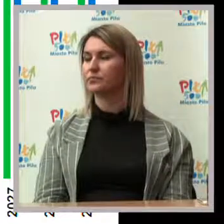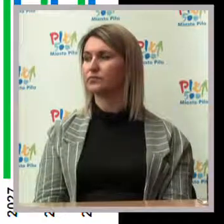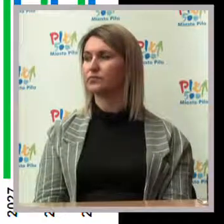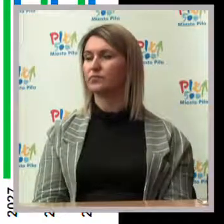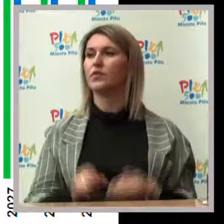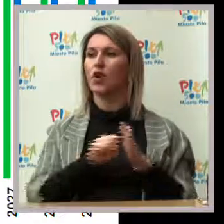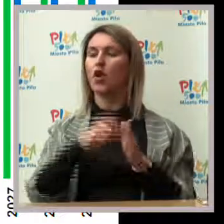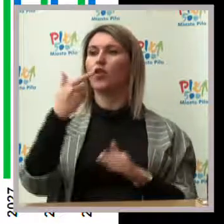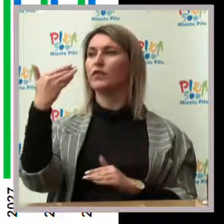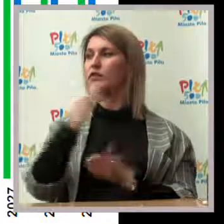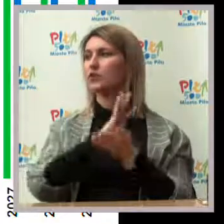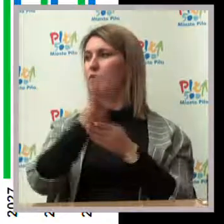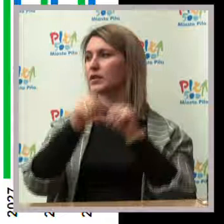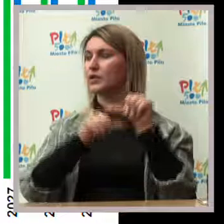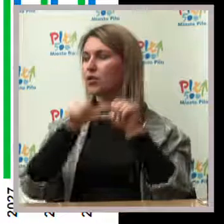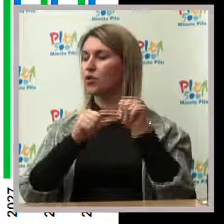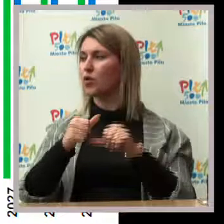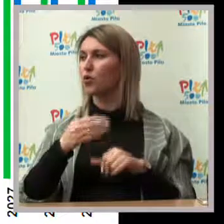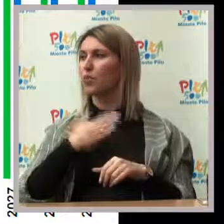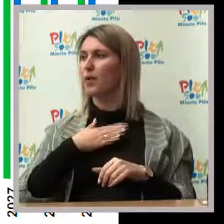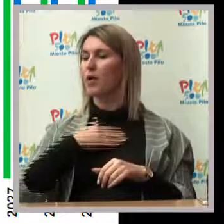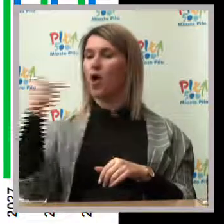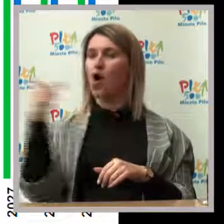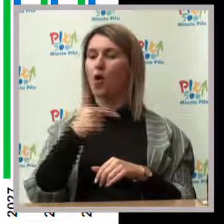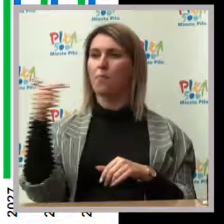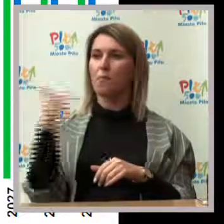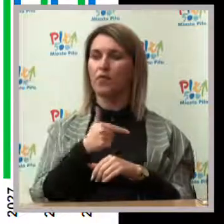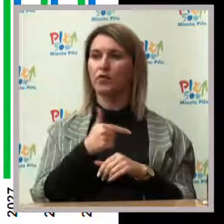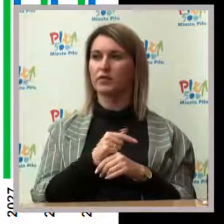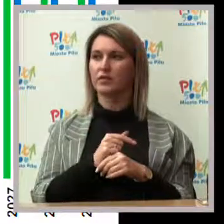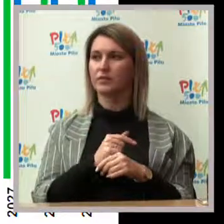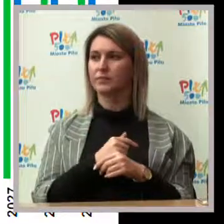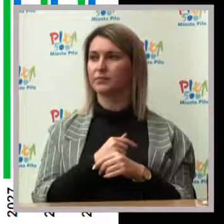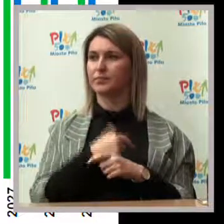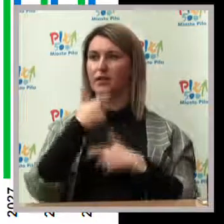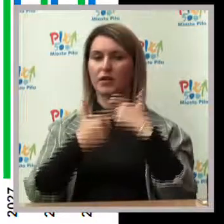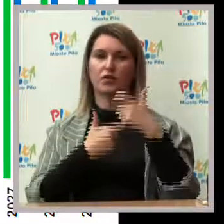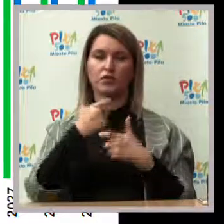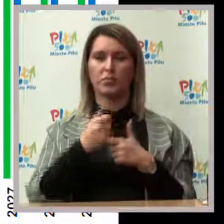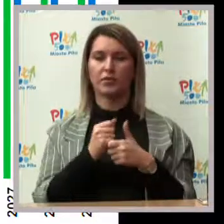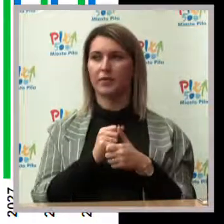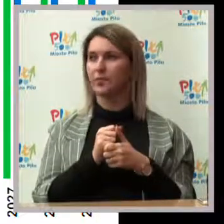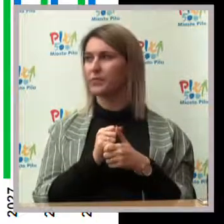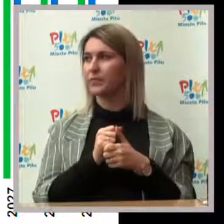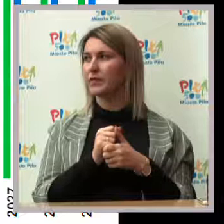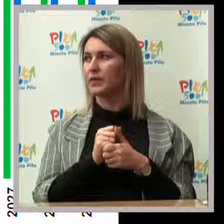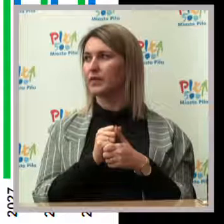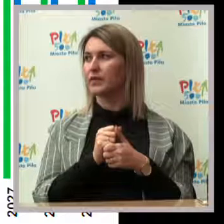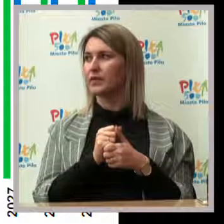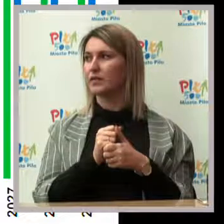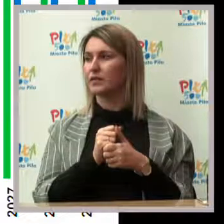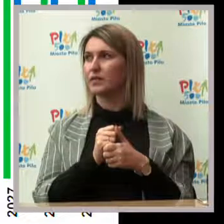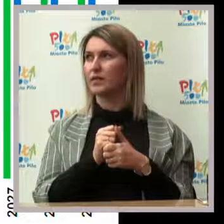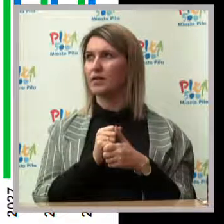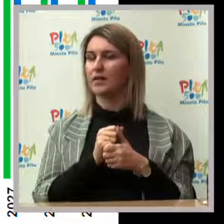od 2014 roku mamy obligatoryjny obowiązek spełnienia artykułu 243, czyli indywidualnego wskaźnika